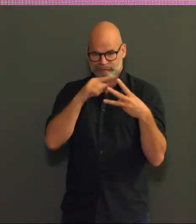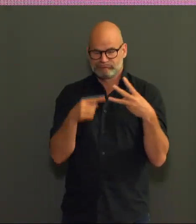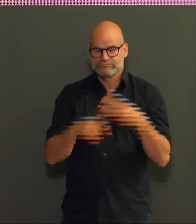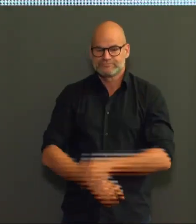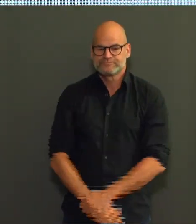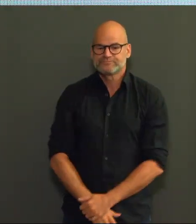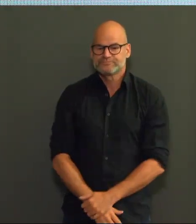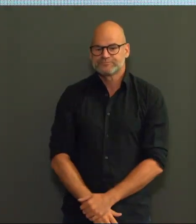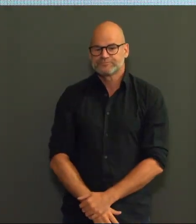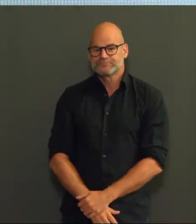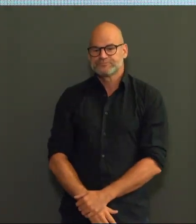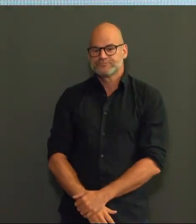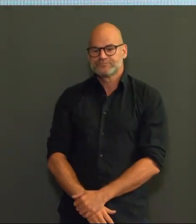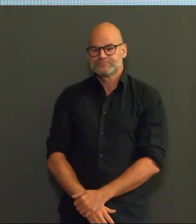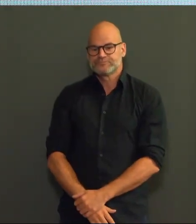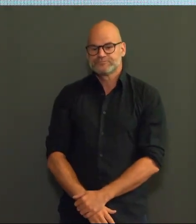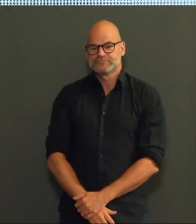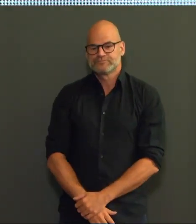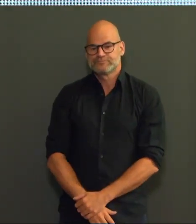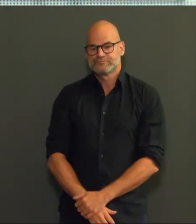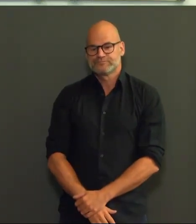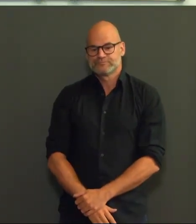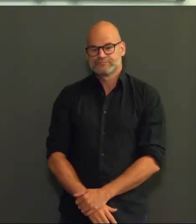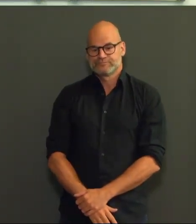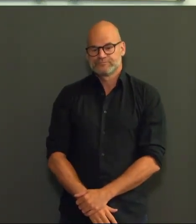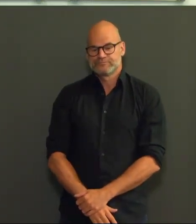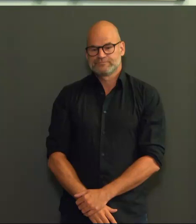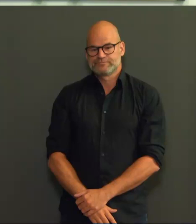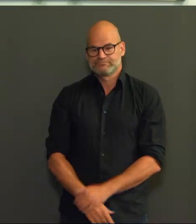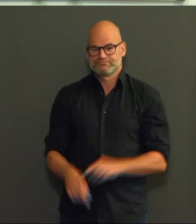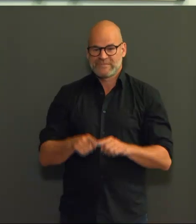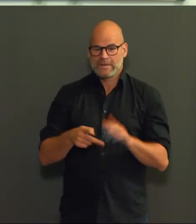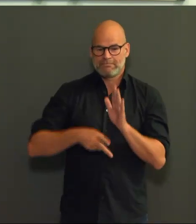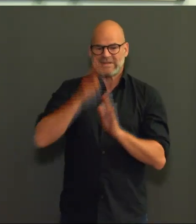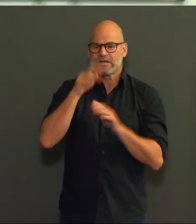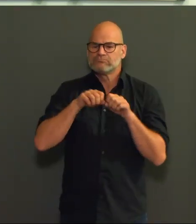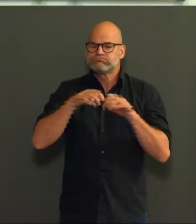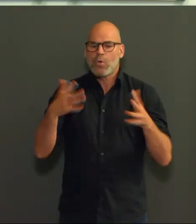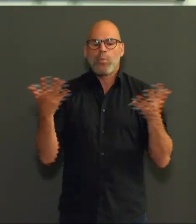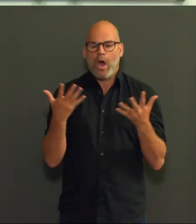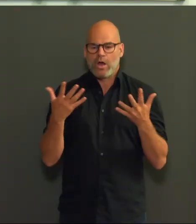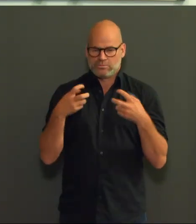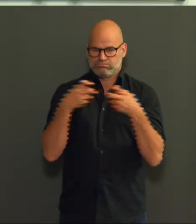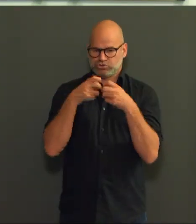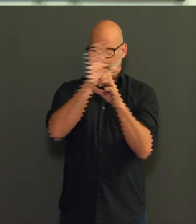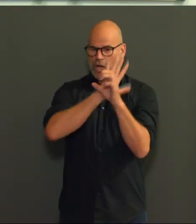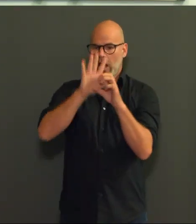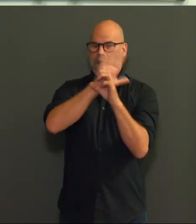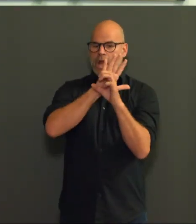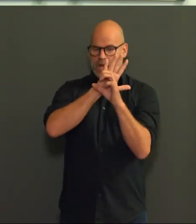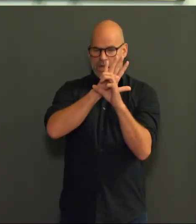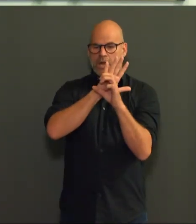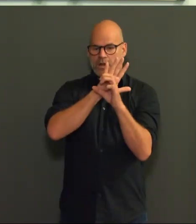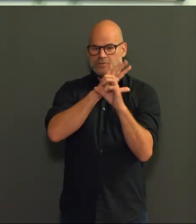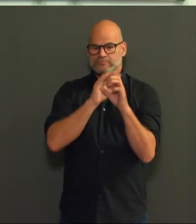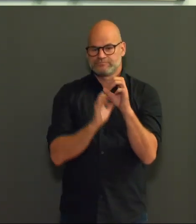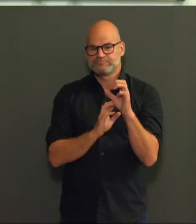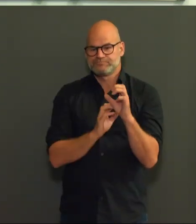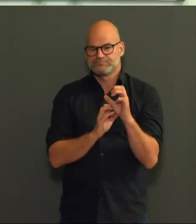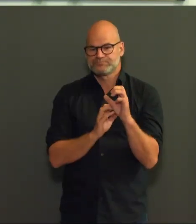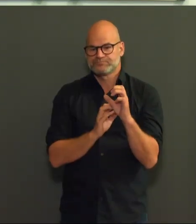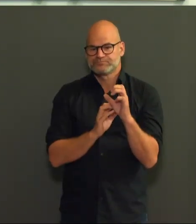Het hoogste aantal besmettingen wordt momenteel nog vastgesteld in het Brussels hoofdstedelijk gewest, met zo'n 106 nieuwe